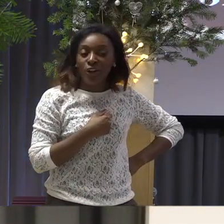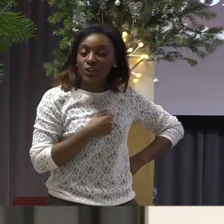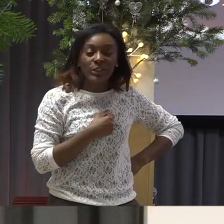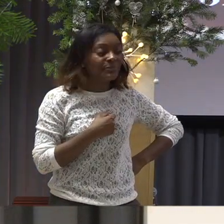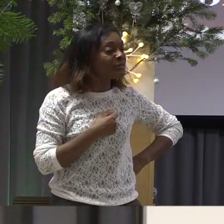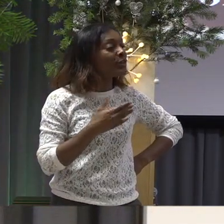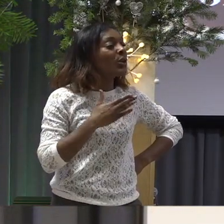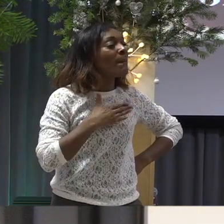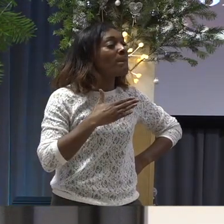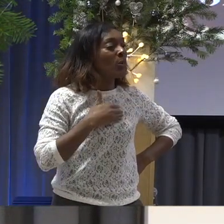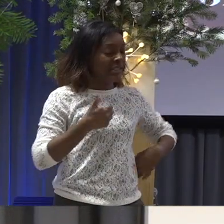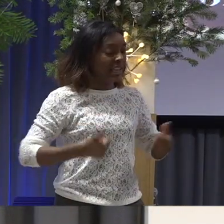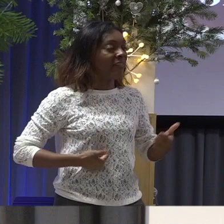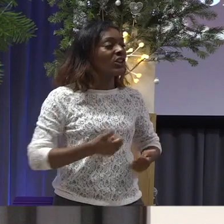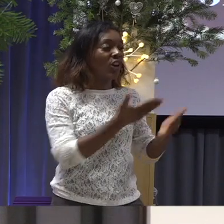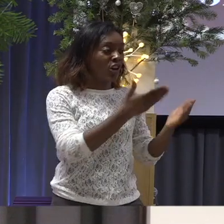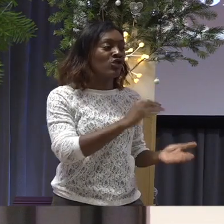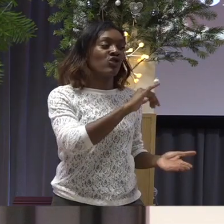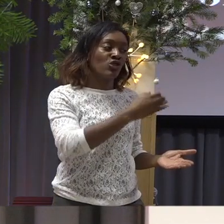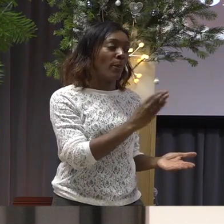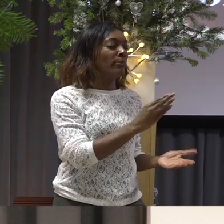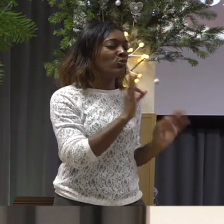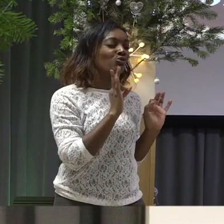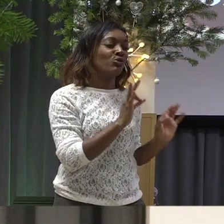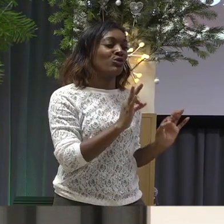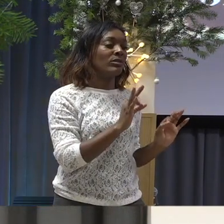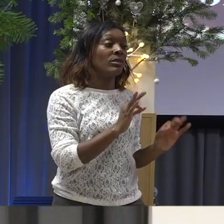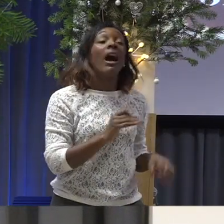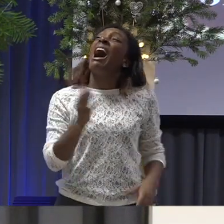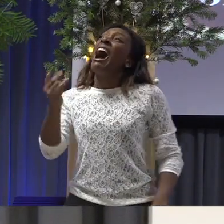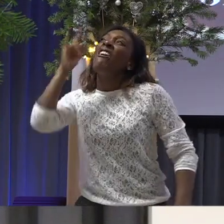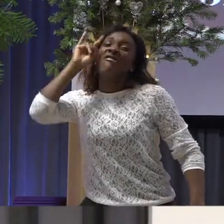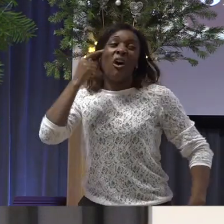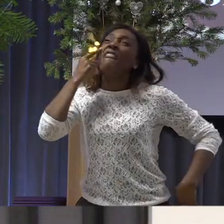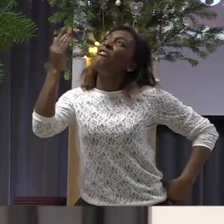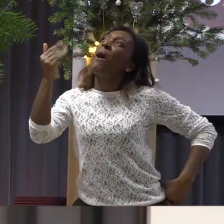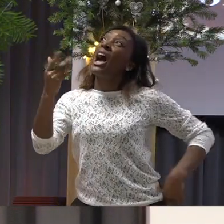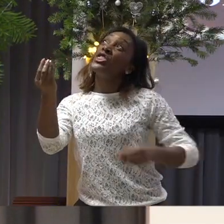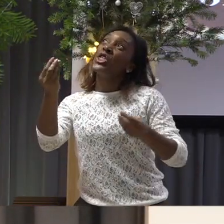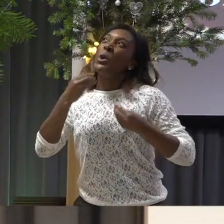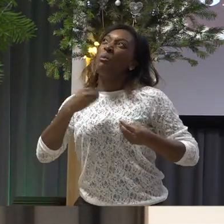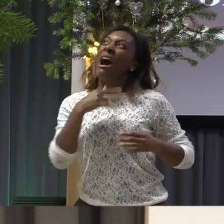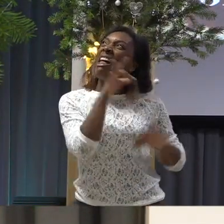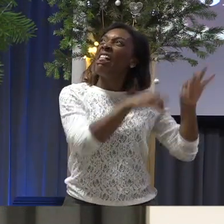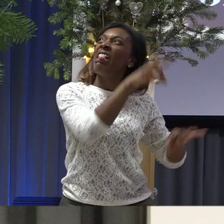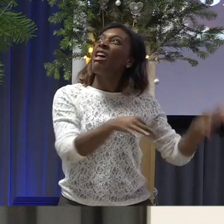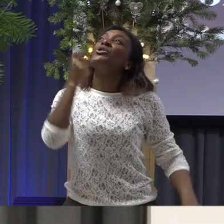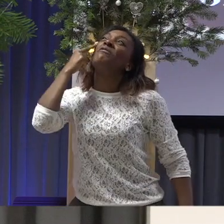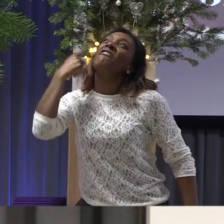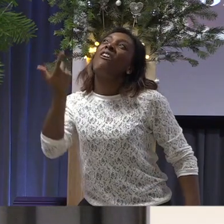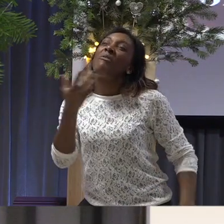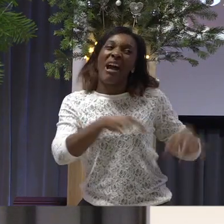homme juste. C'est-à-dire, voyons voir. Permets-moi que je l'éprouve et on verra. Ça a été ça le